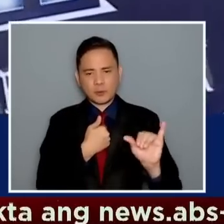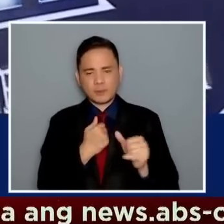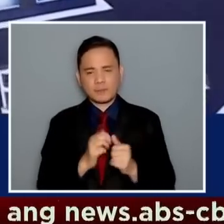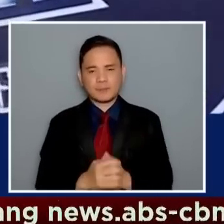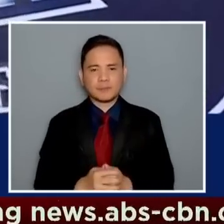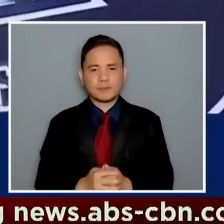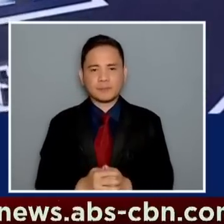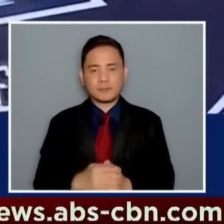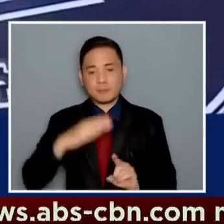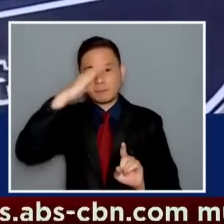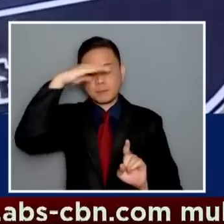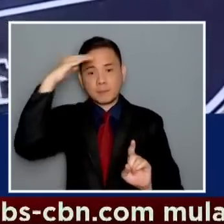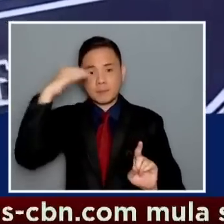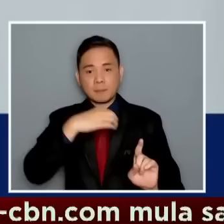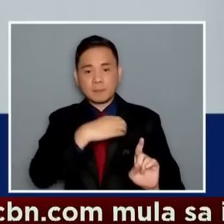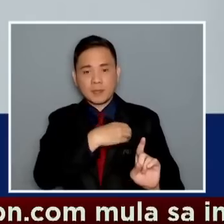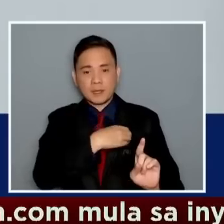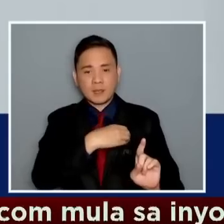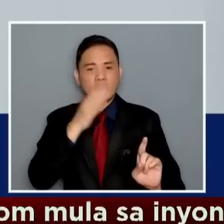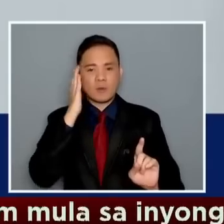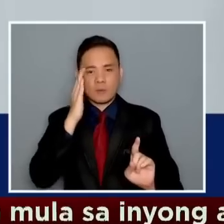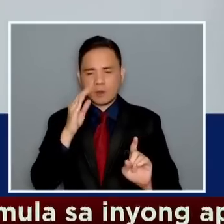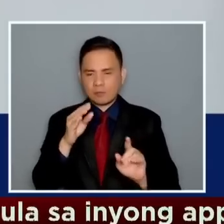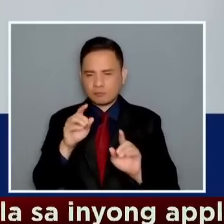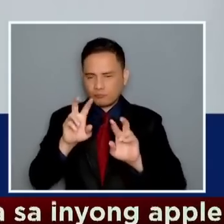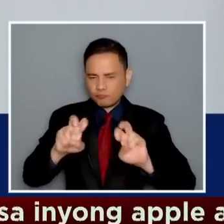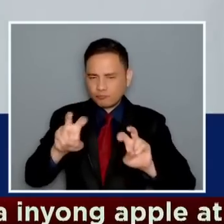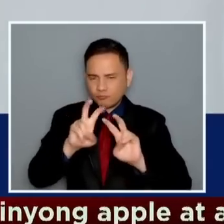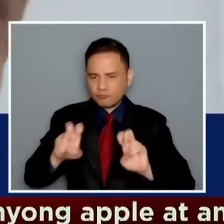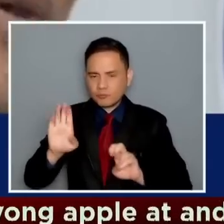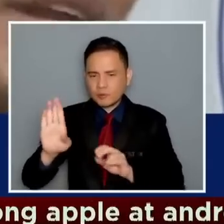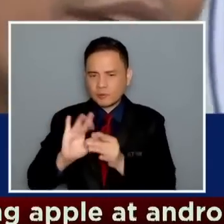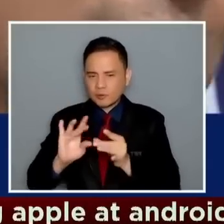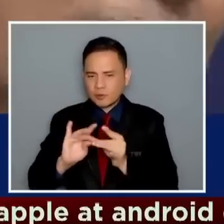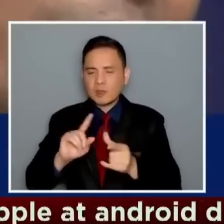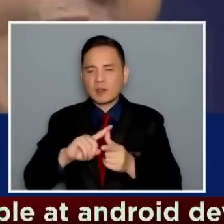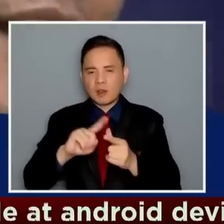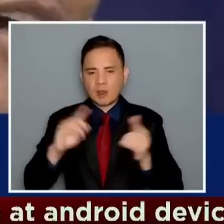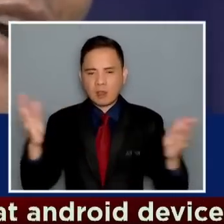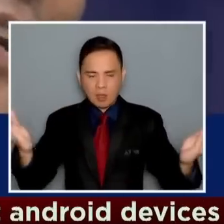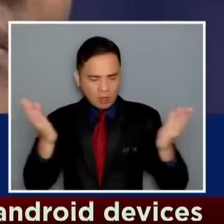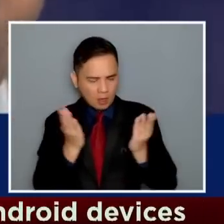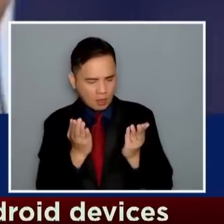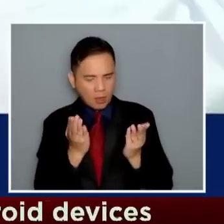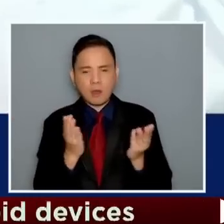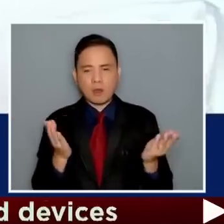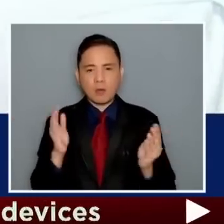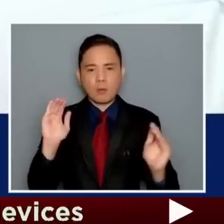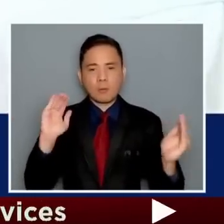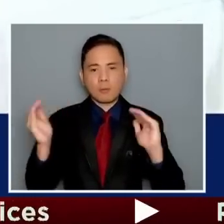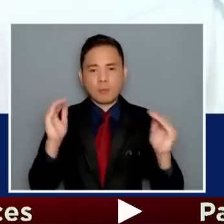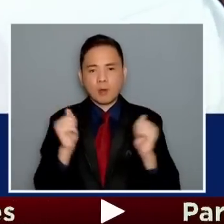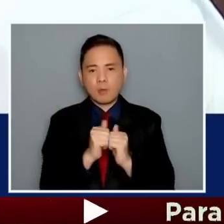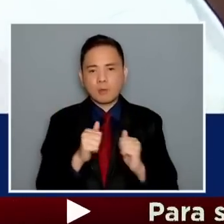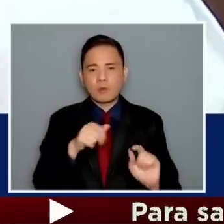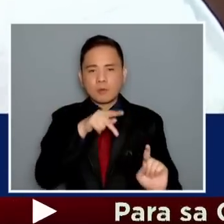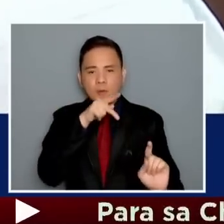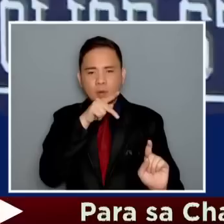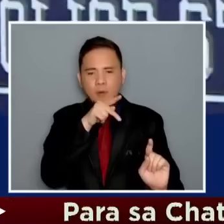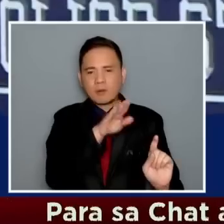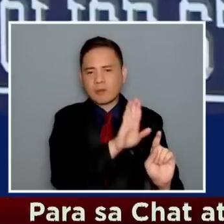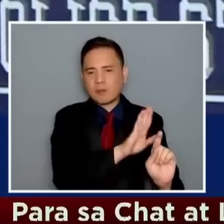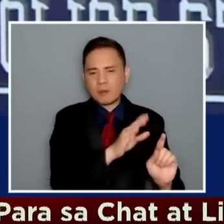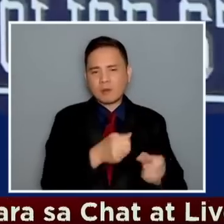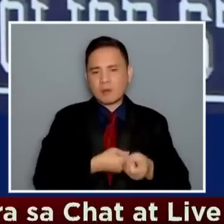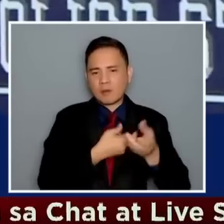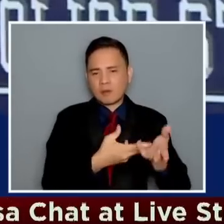Binyan PNP ang pahayag ng doktor at ikukumpara ito sa mga testimonya ng mga sospek na hawak nila at hawak ng NBI.